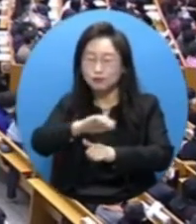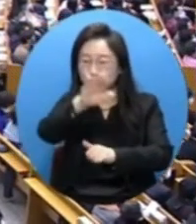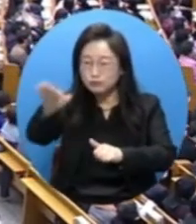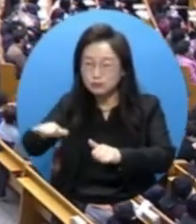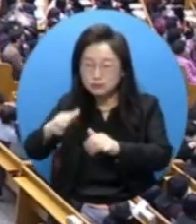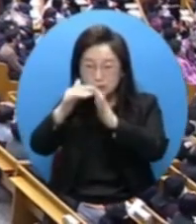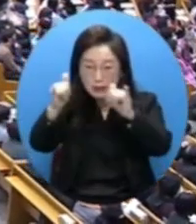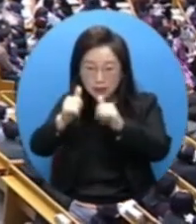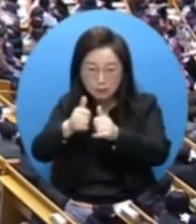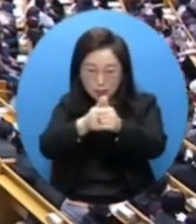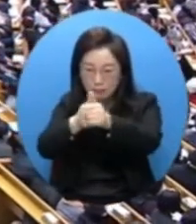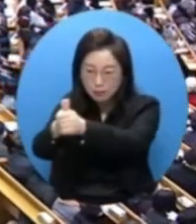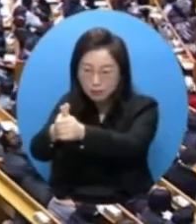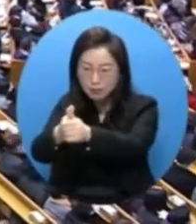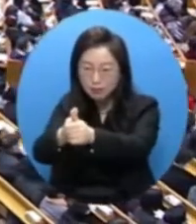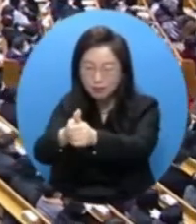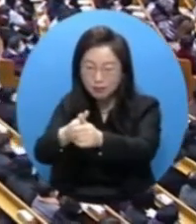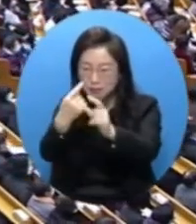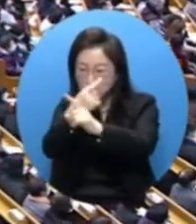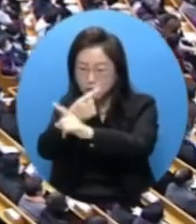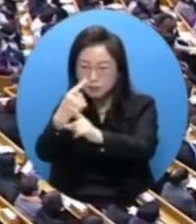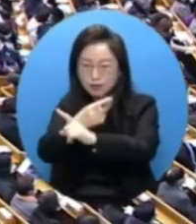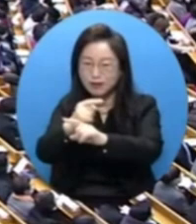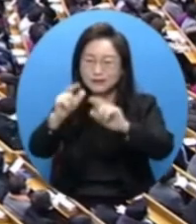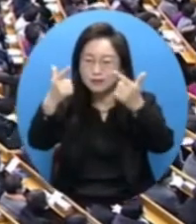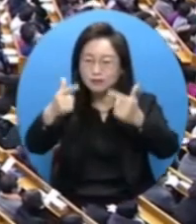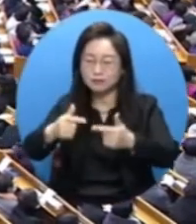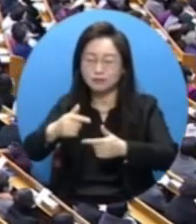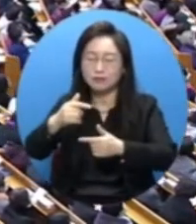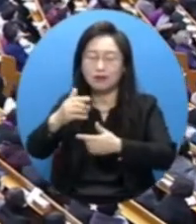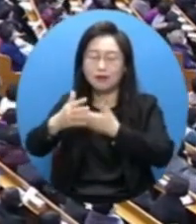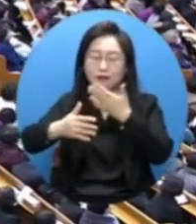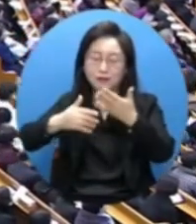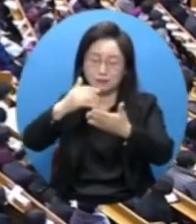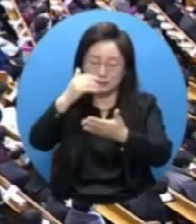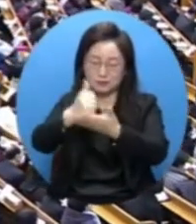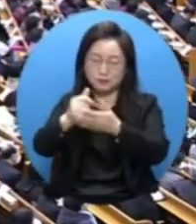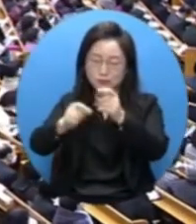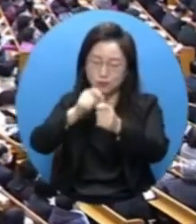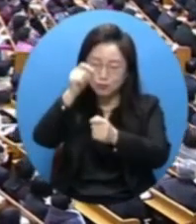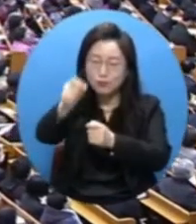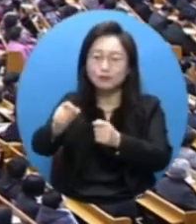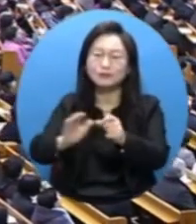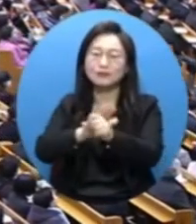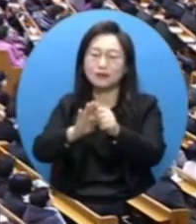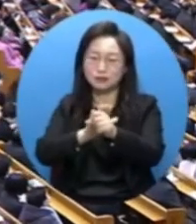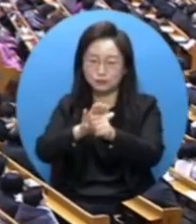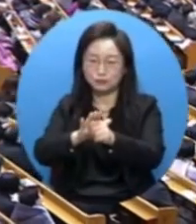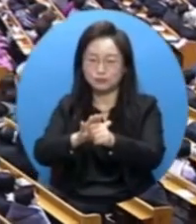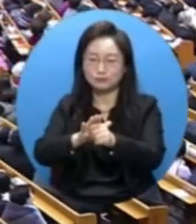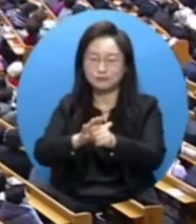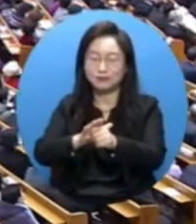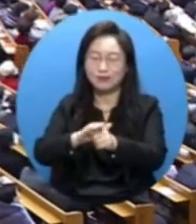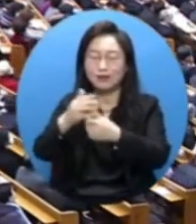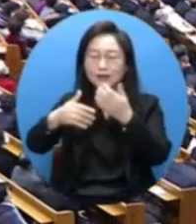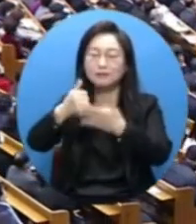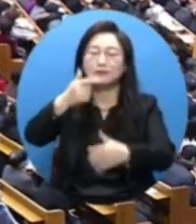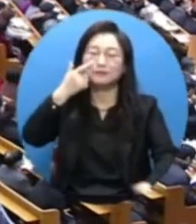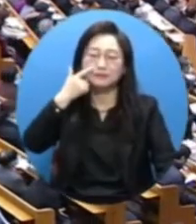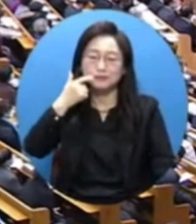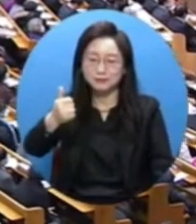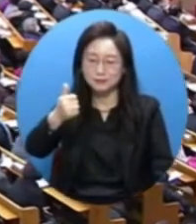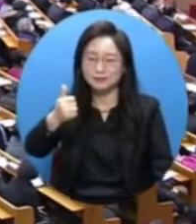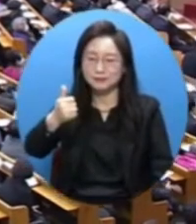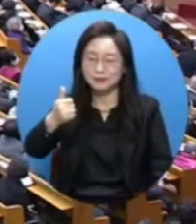아니라 변하지 아니하고 영원토록 우리를 사랑하시고 우리의 하나님 아버지가 되시고